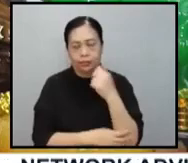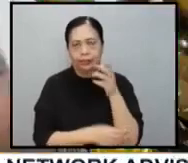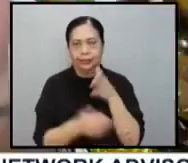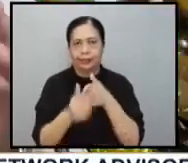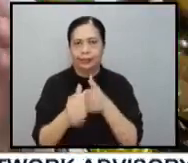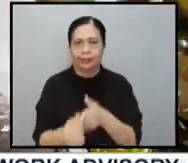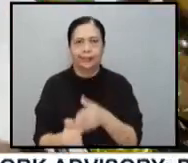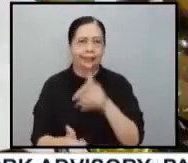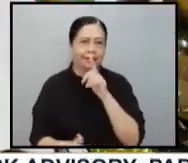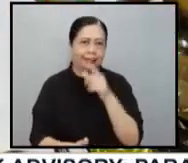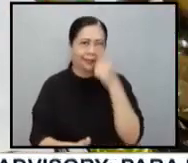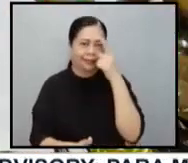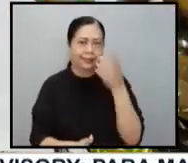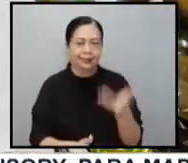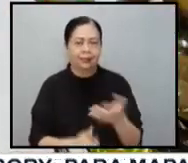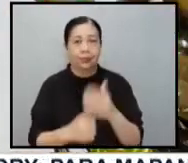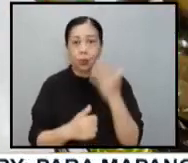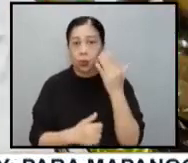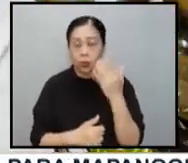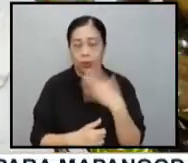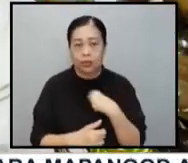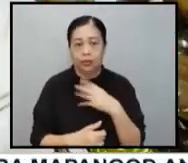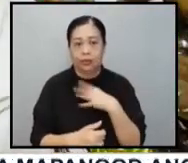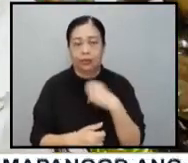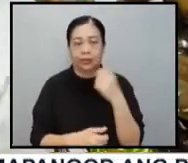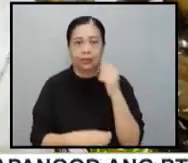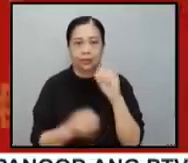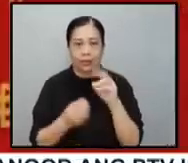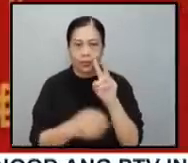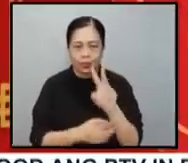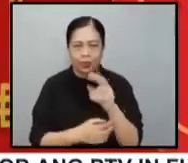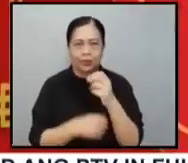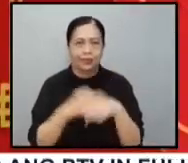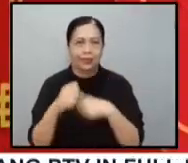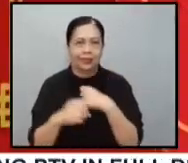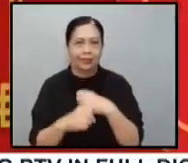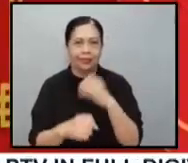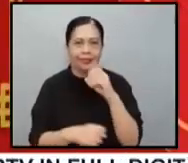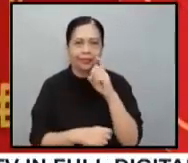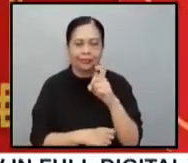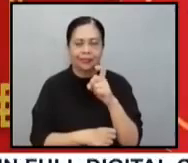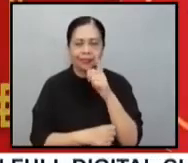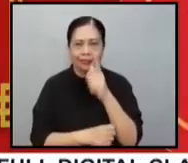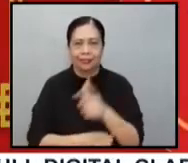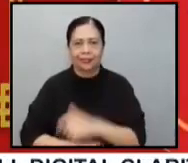maswerte ka sa kanya. White at tuwang swerte sa Year of the Ox!